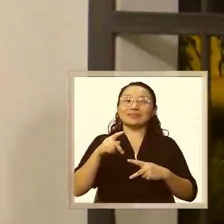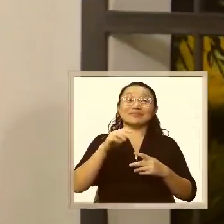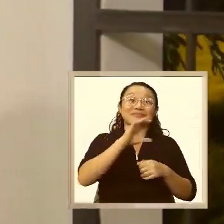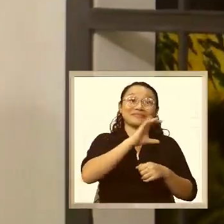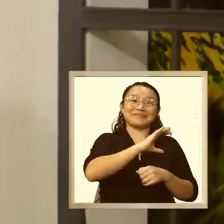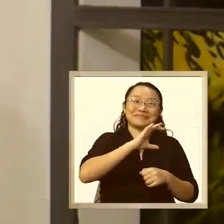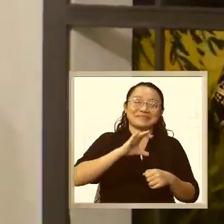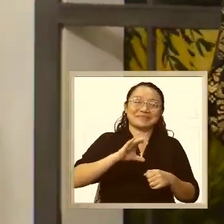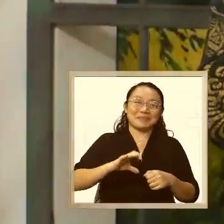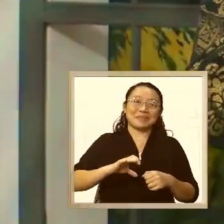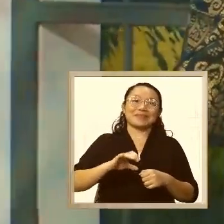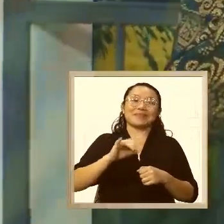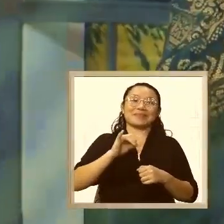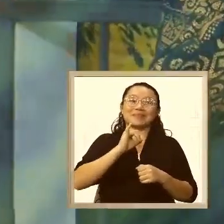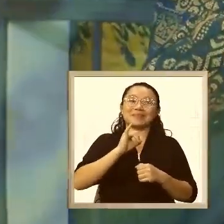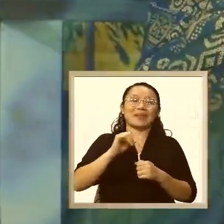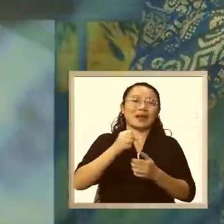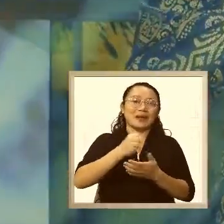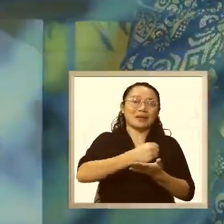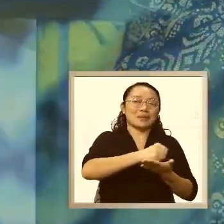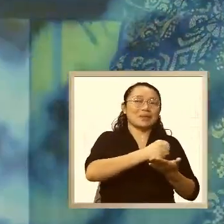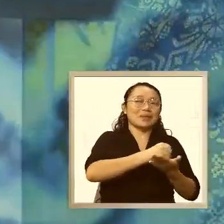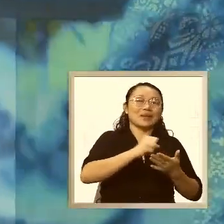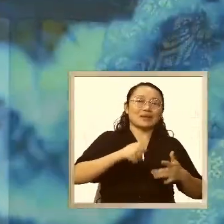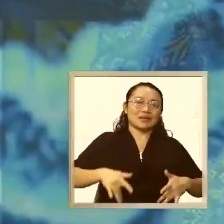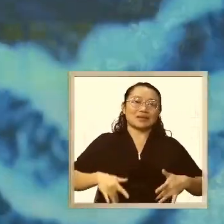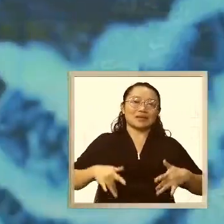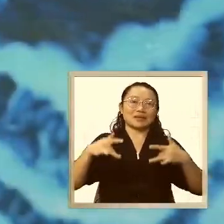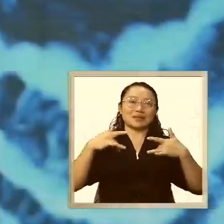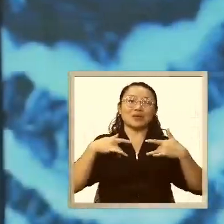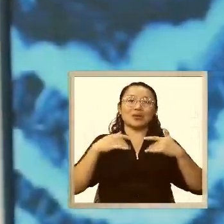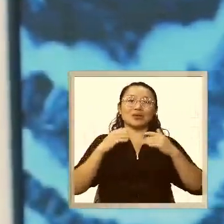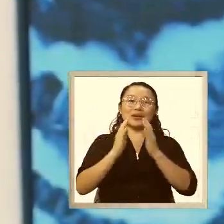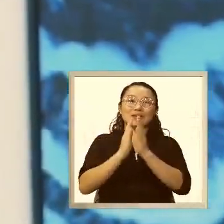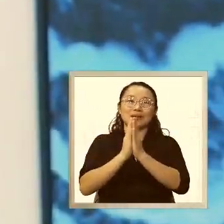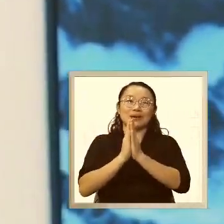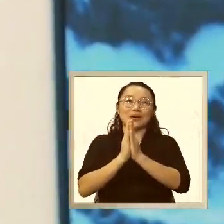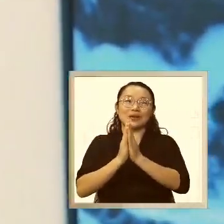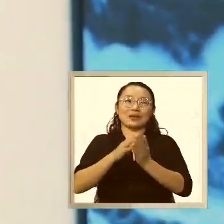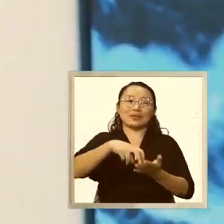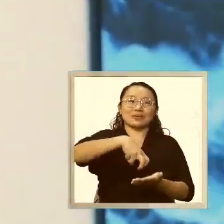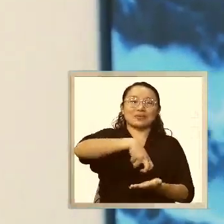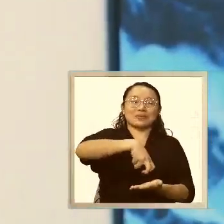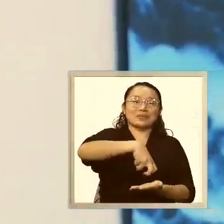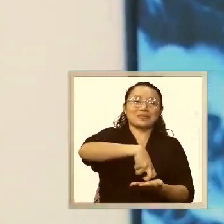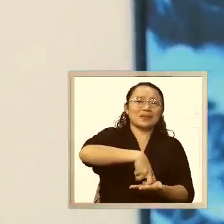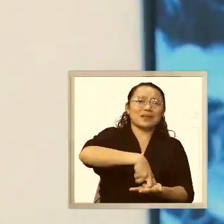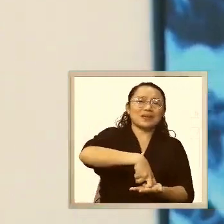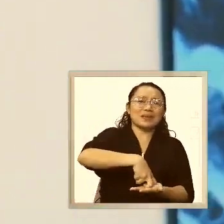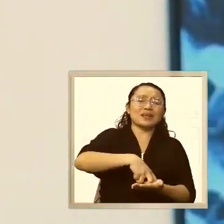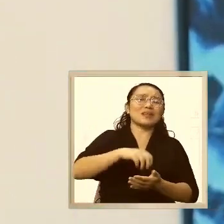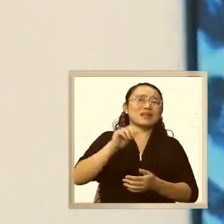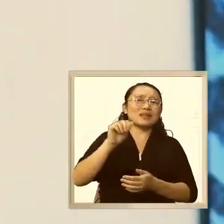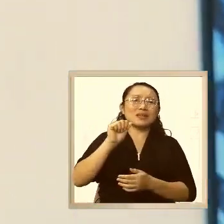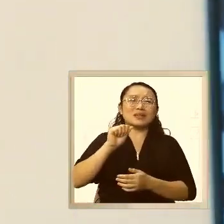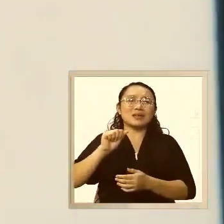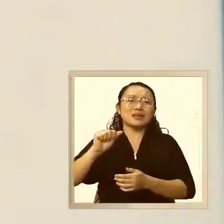endured. He spent his life praying, bended